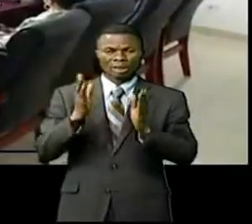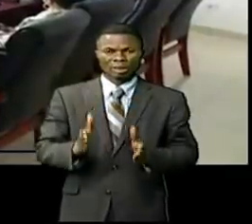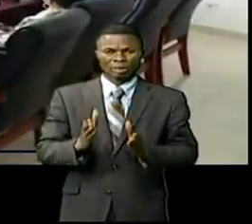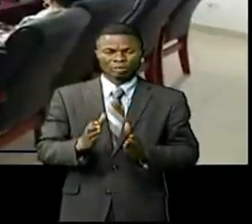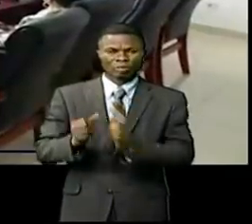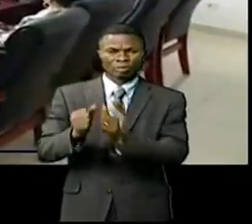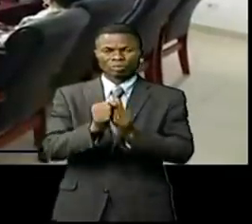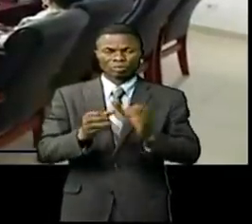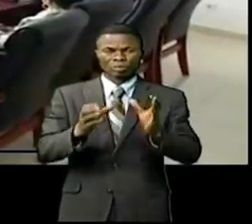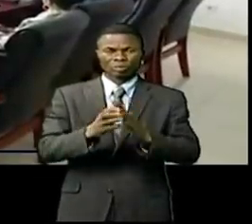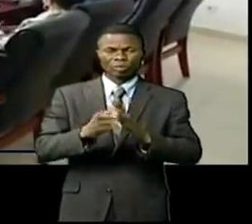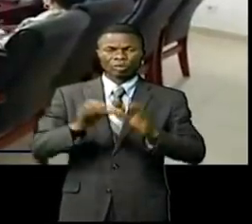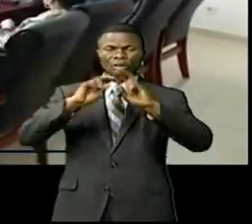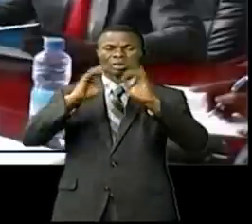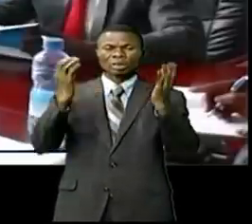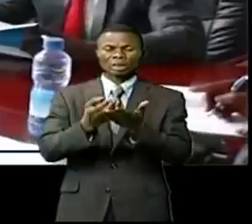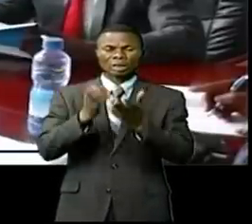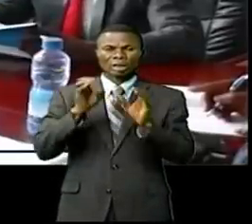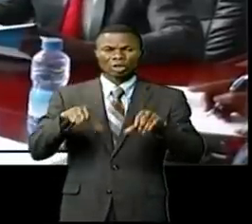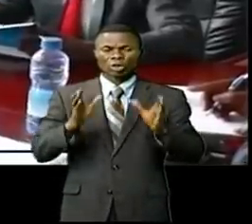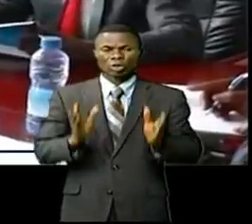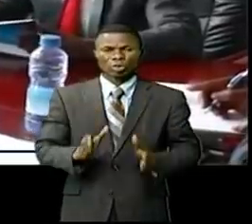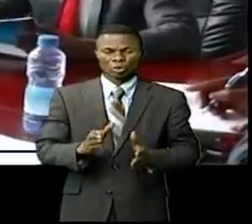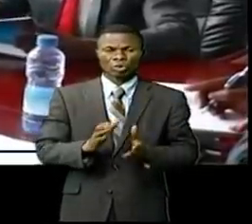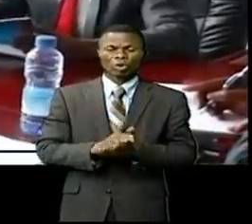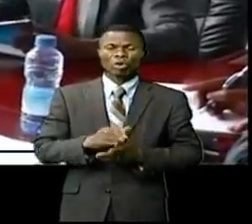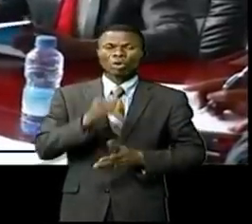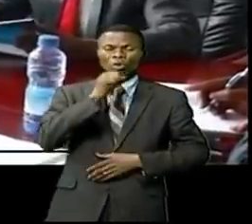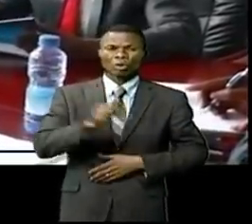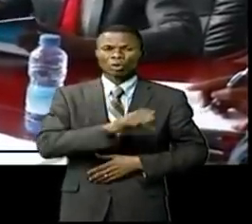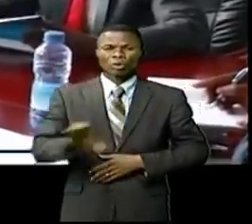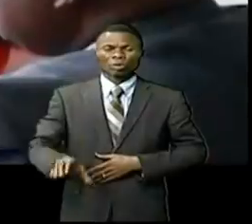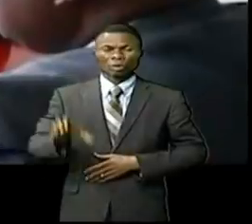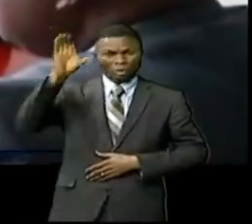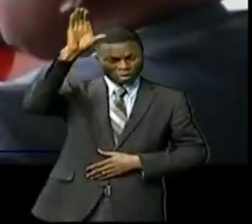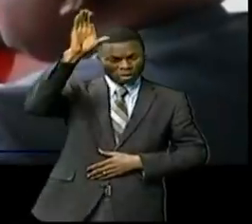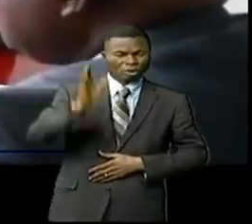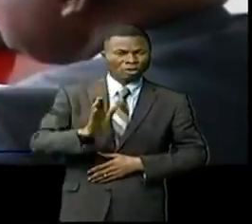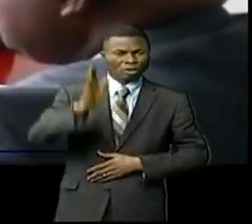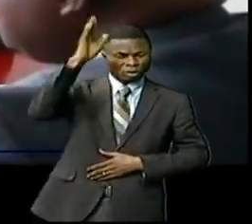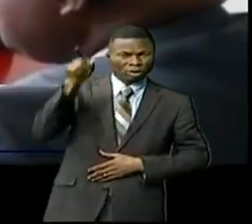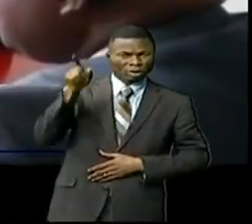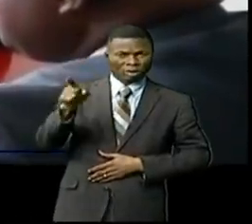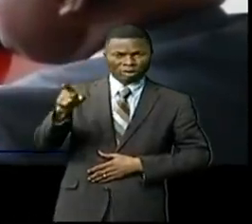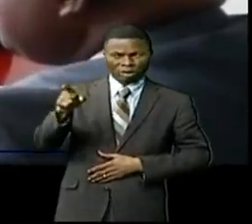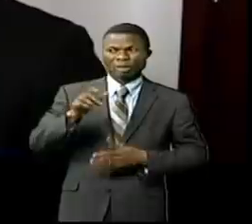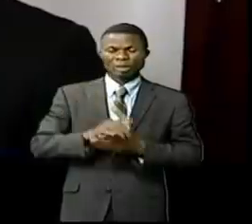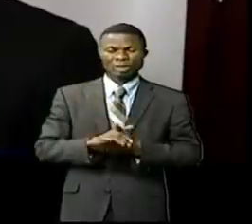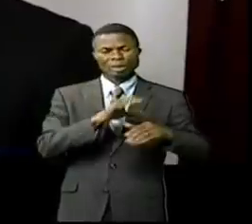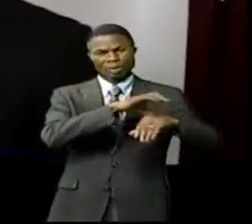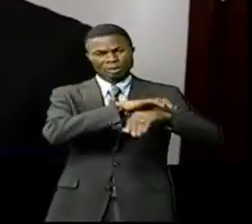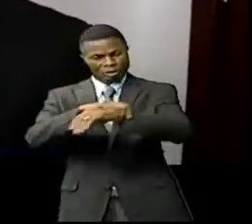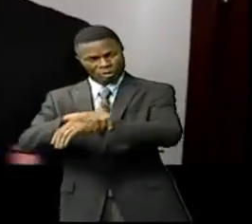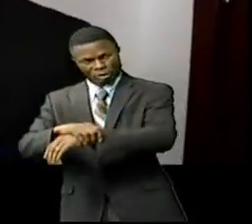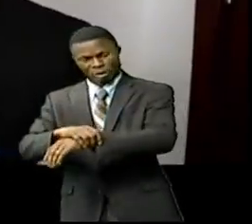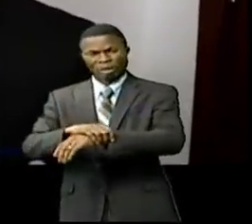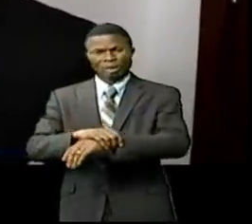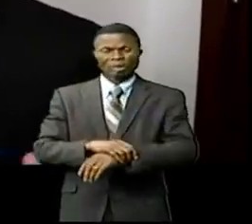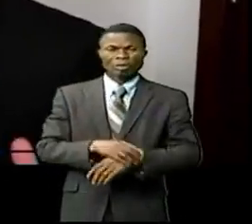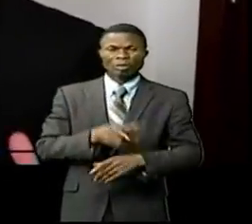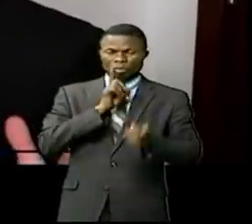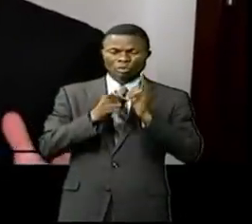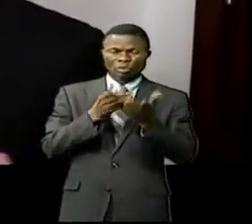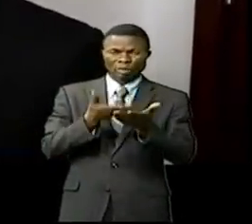accompagné de l'entrepreneur congolais Mutombo Dikembe. By the minister, and we have a vision to bring